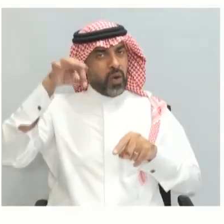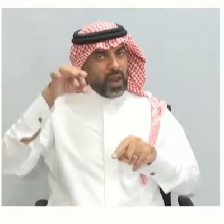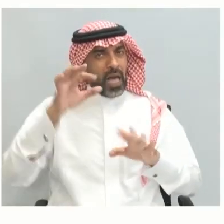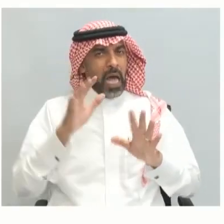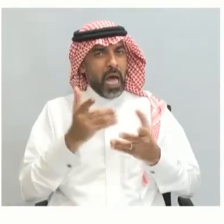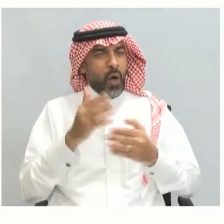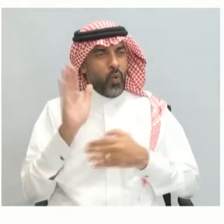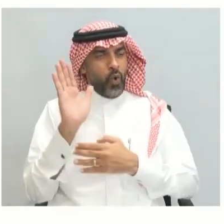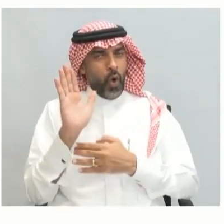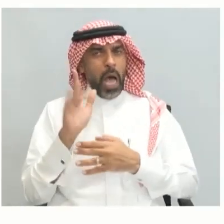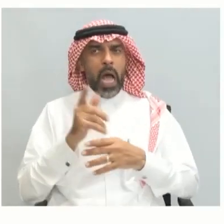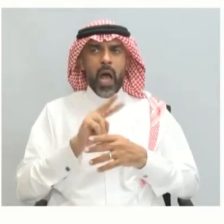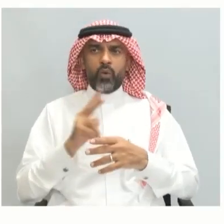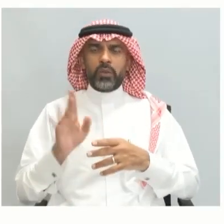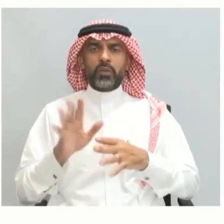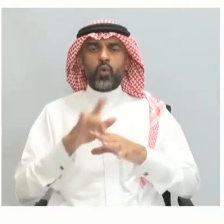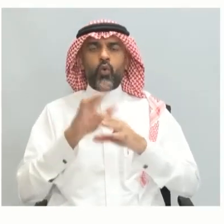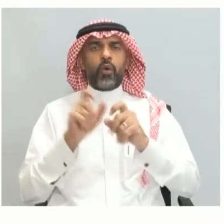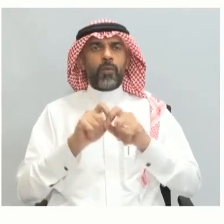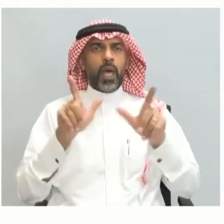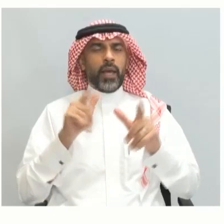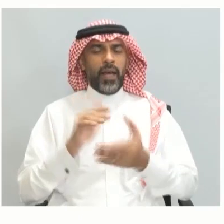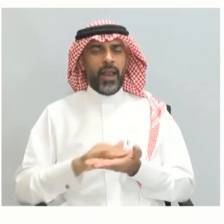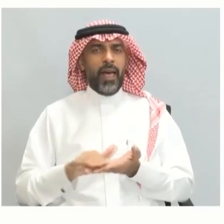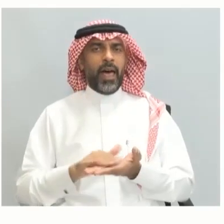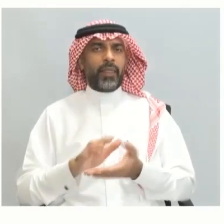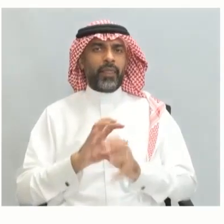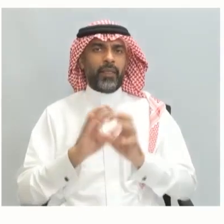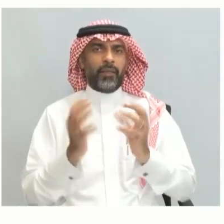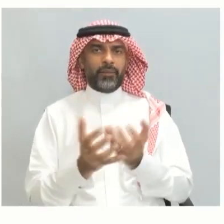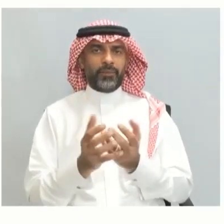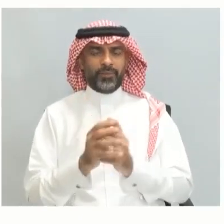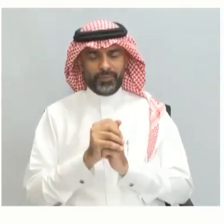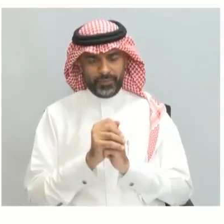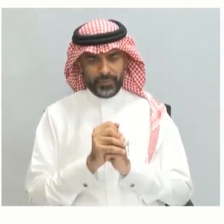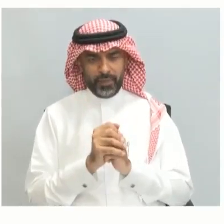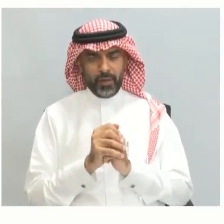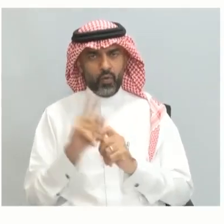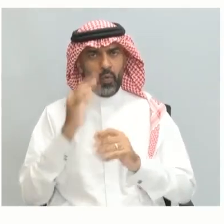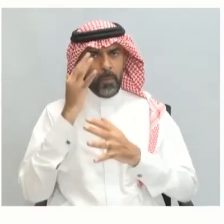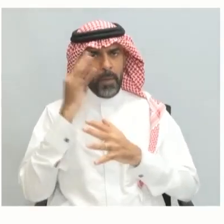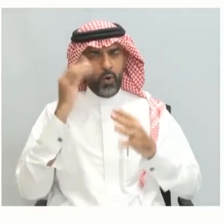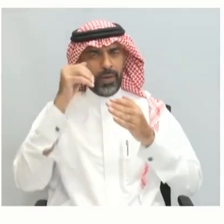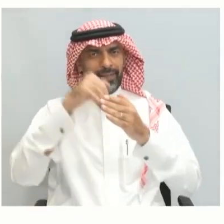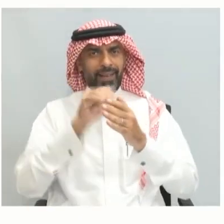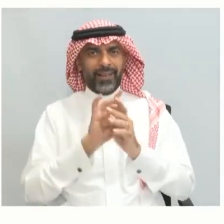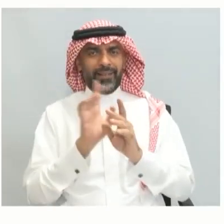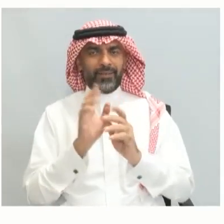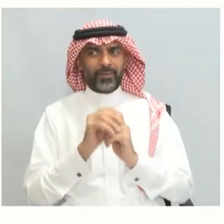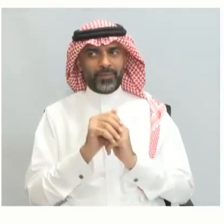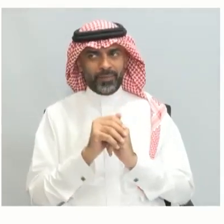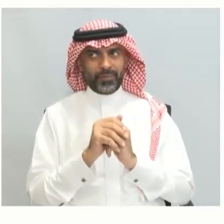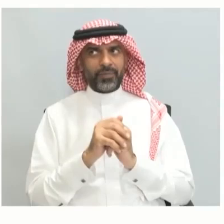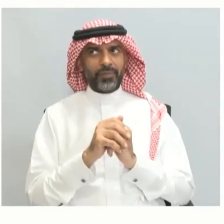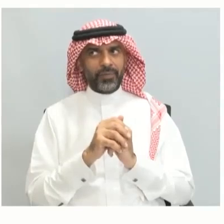ظواهر طبيعيه او بشريه على سطح الارض نريد ان نبرزها ونريد ان نبين ما لديها